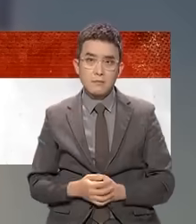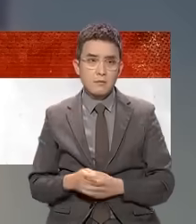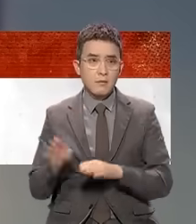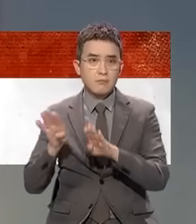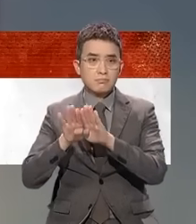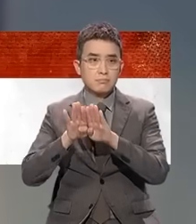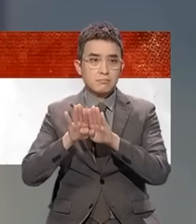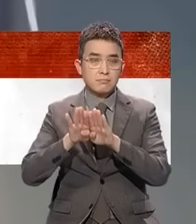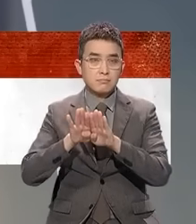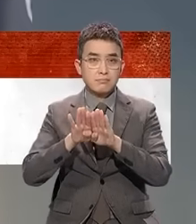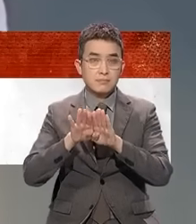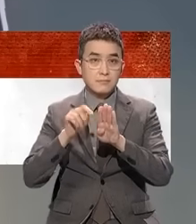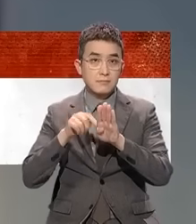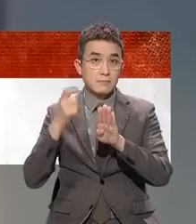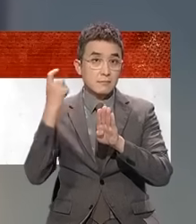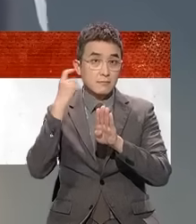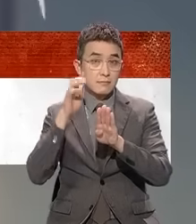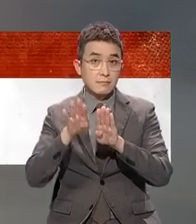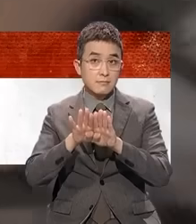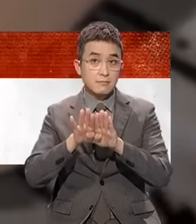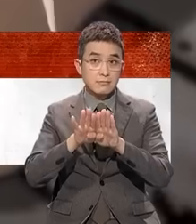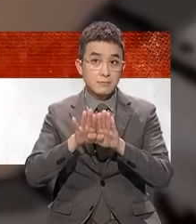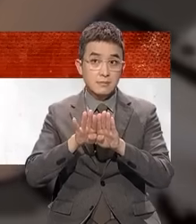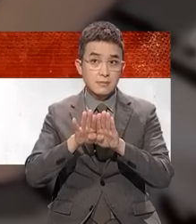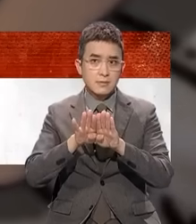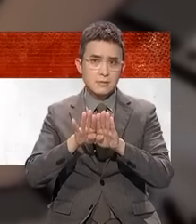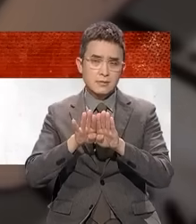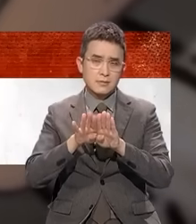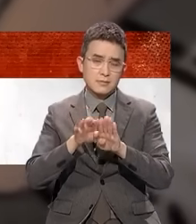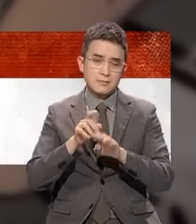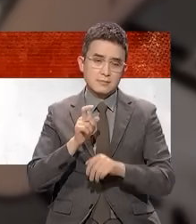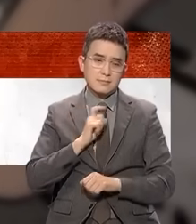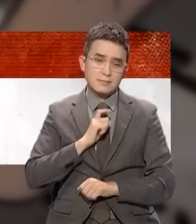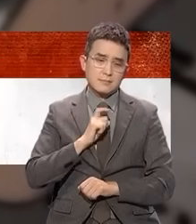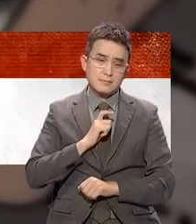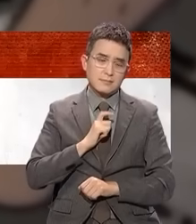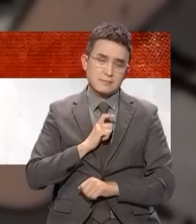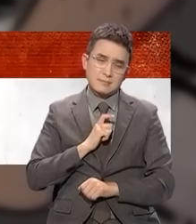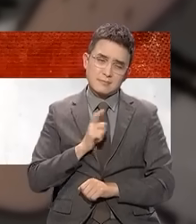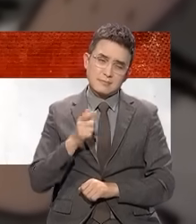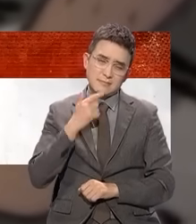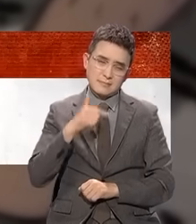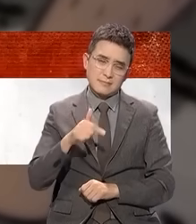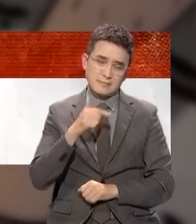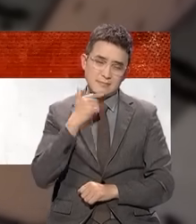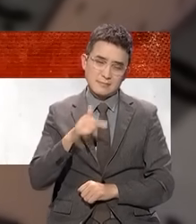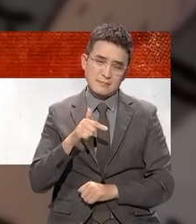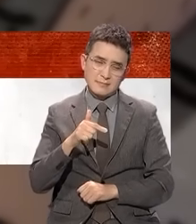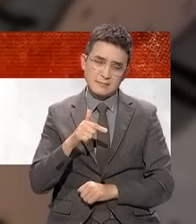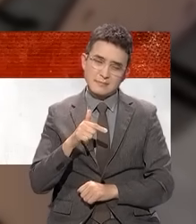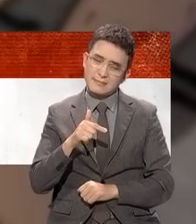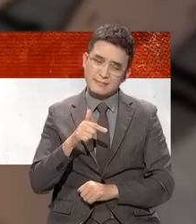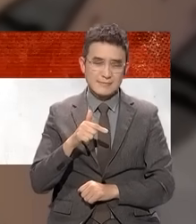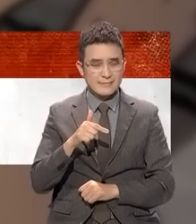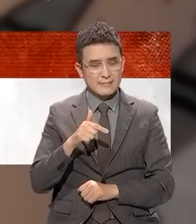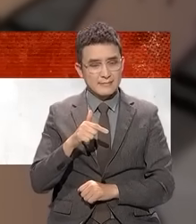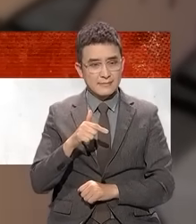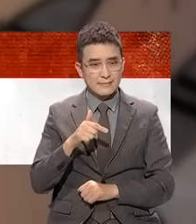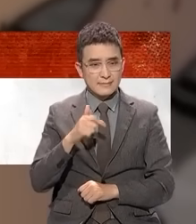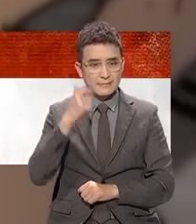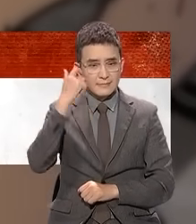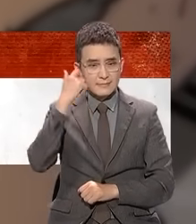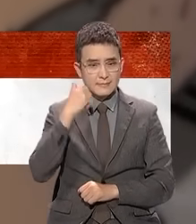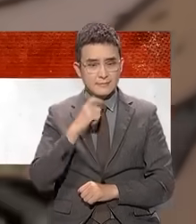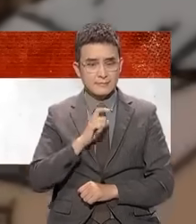문이 열리는 듯한 소리가 들리는 거예요. 그래서 인기척에 아니겠지, 아니겠지 하면서 느낌이 싸한 느낌에